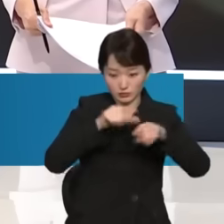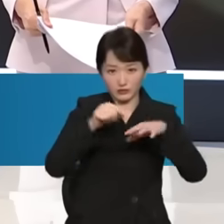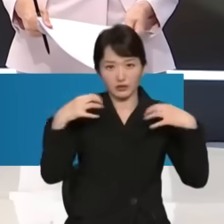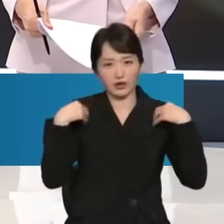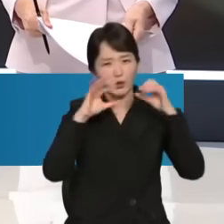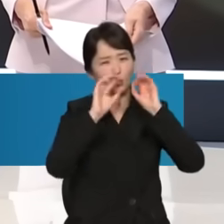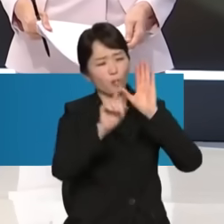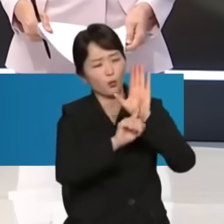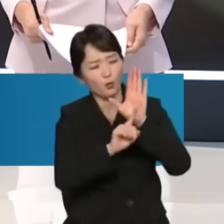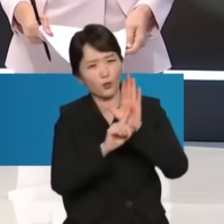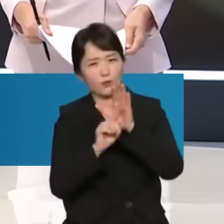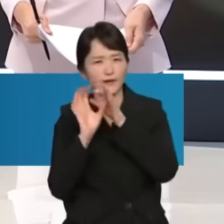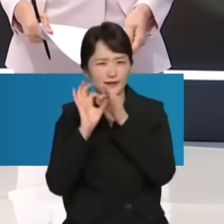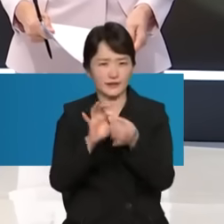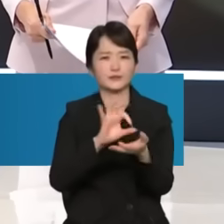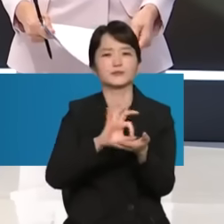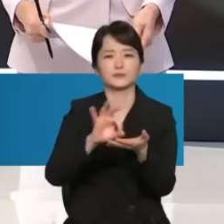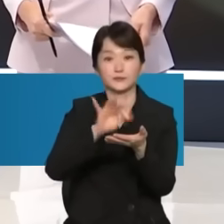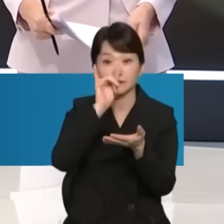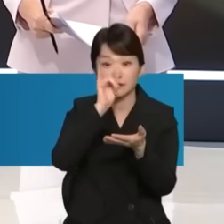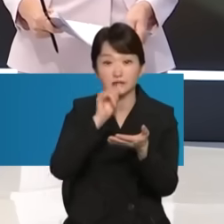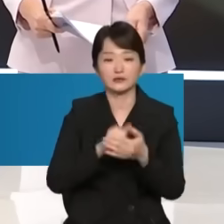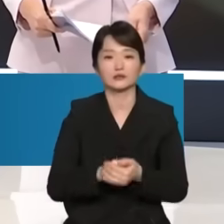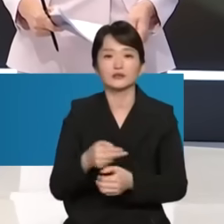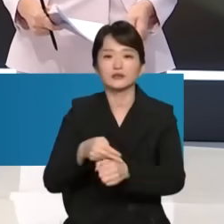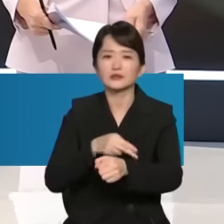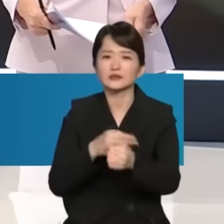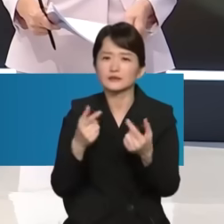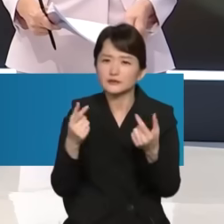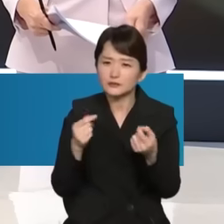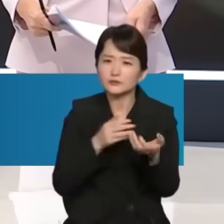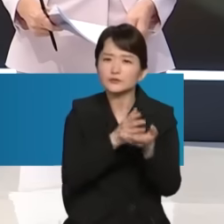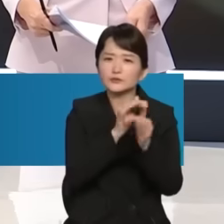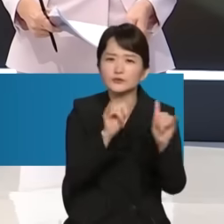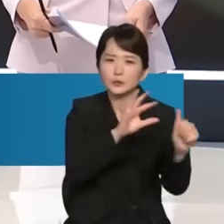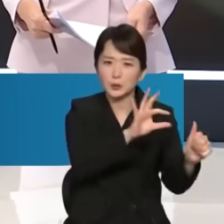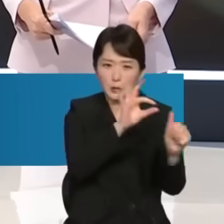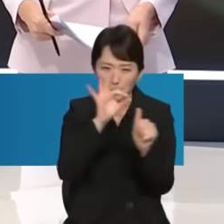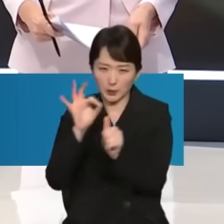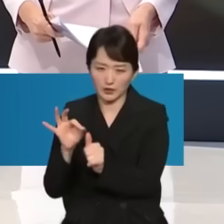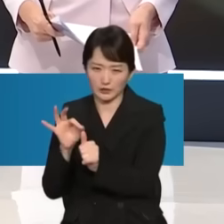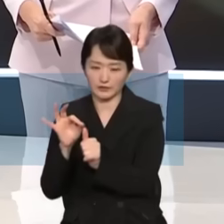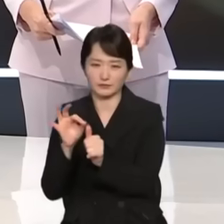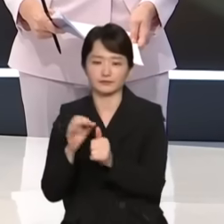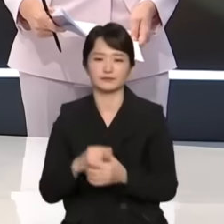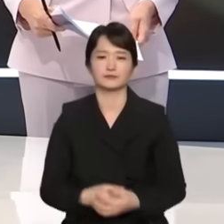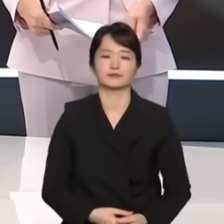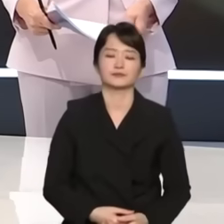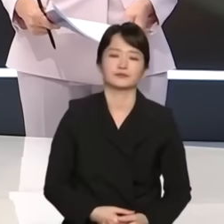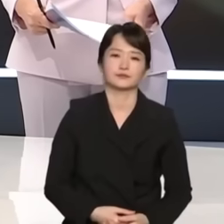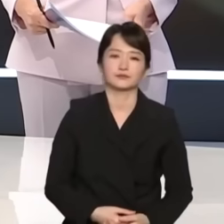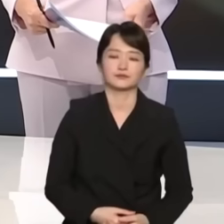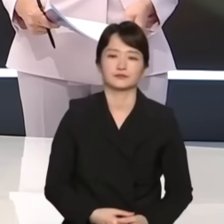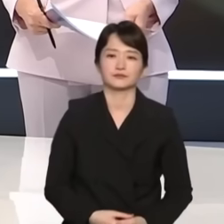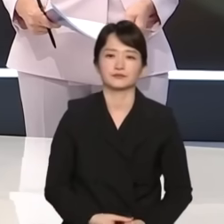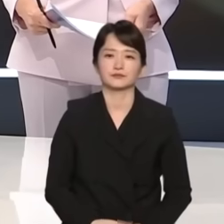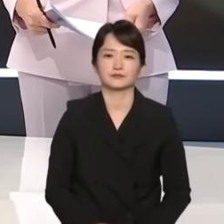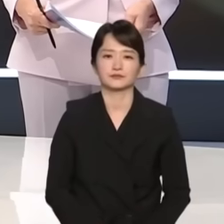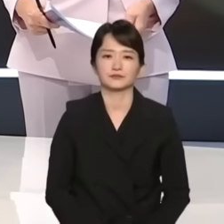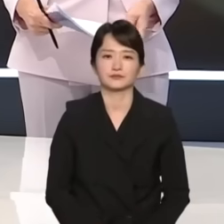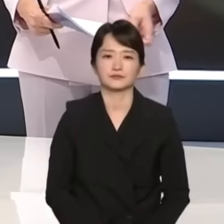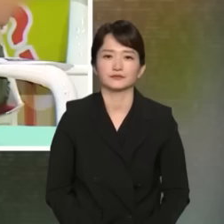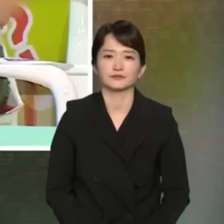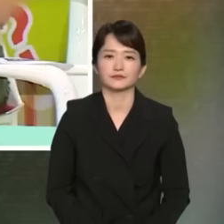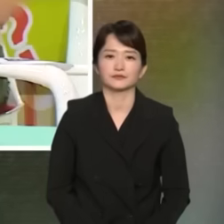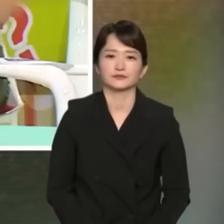홍보하고 또 계속 쓰이고 있습니다. 이 과정에서 의사 같은 전문가까지 동원됐습니다. 뉴스비 김지아 기자가 취재했습니다.